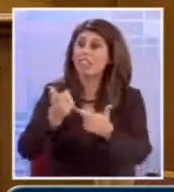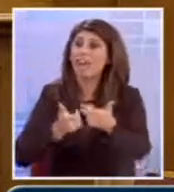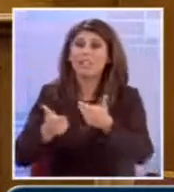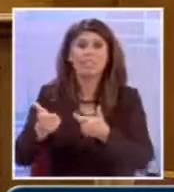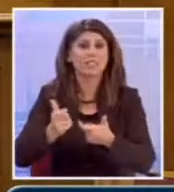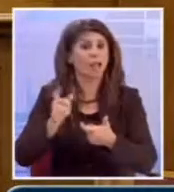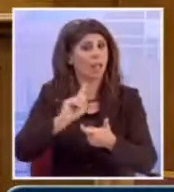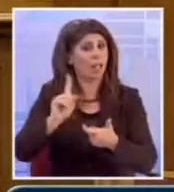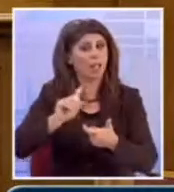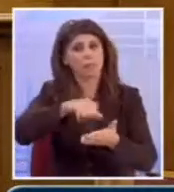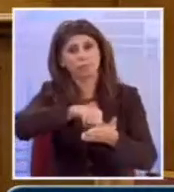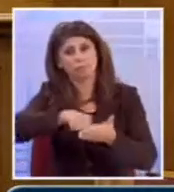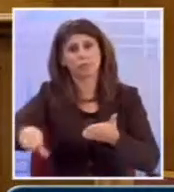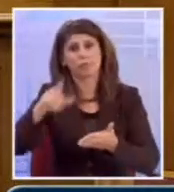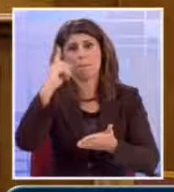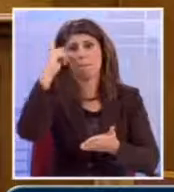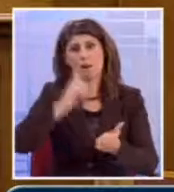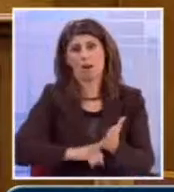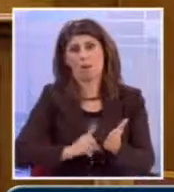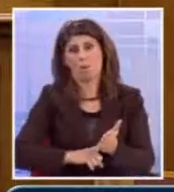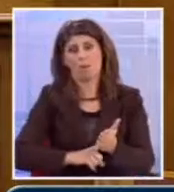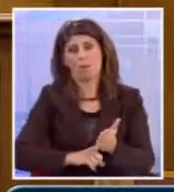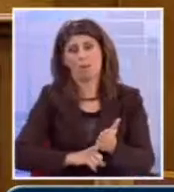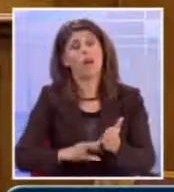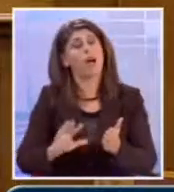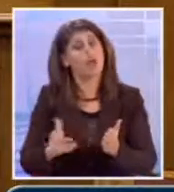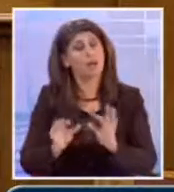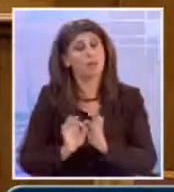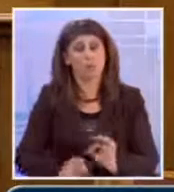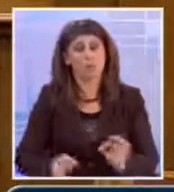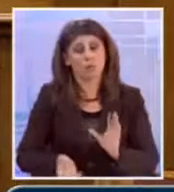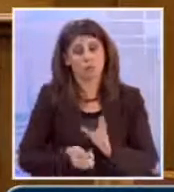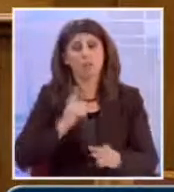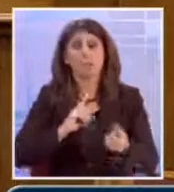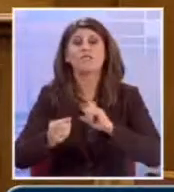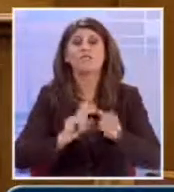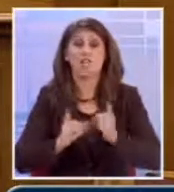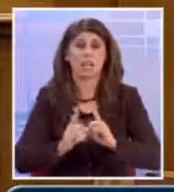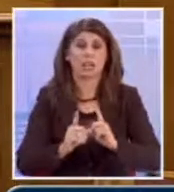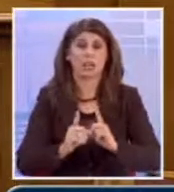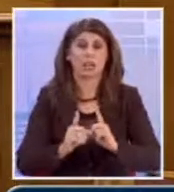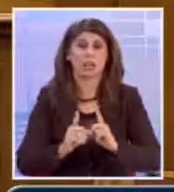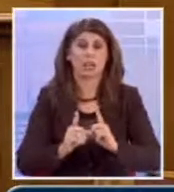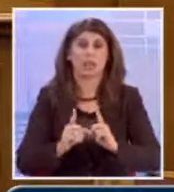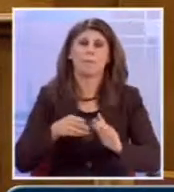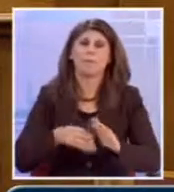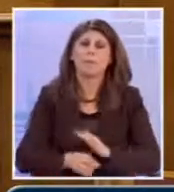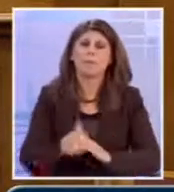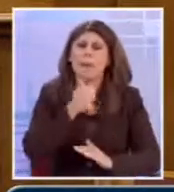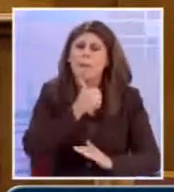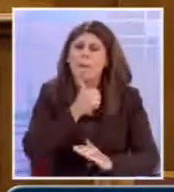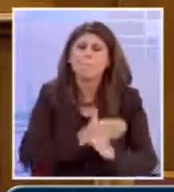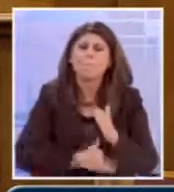δεν διαγράφονται με έναν νόμο, αλλά προϋποθέτουν μια νέα συμφωνία μέσα από μια επίπονη